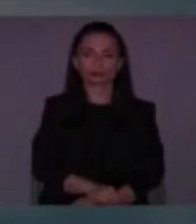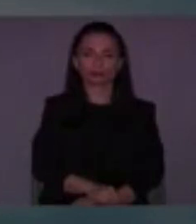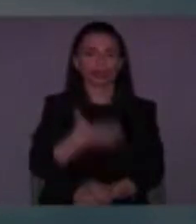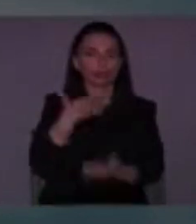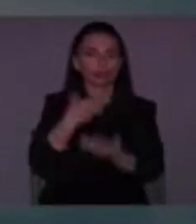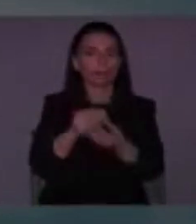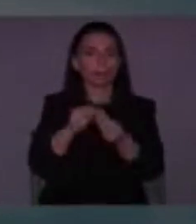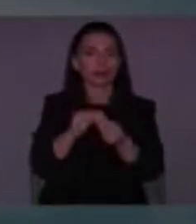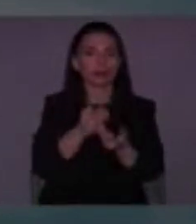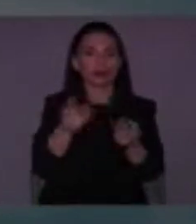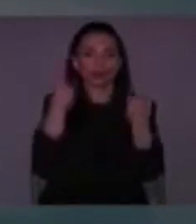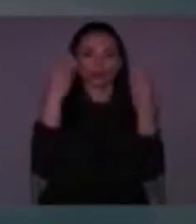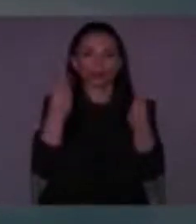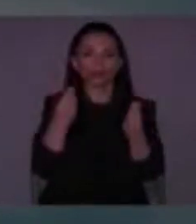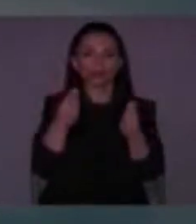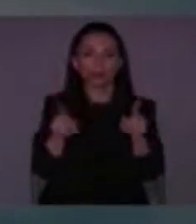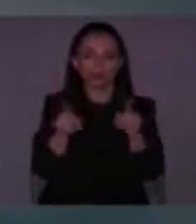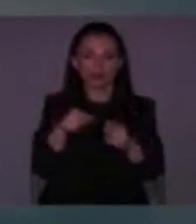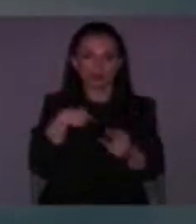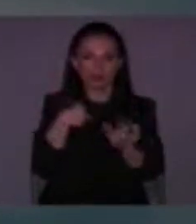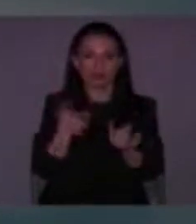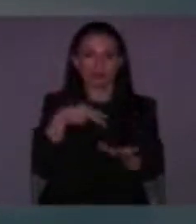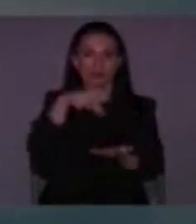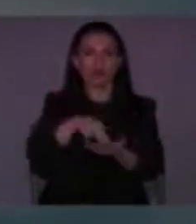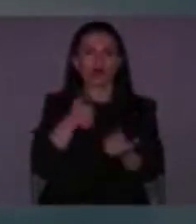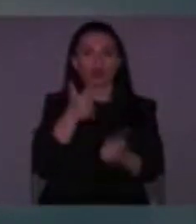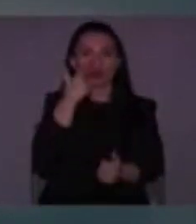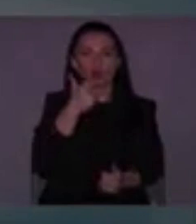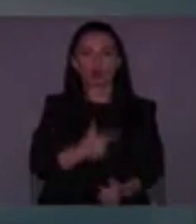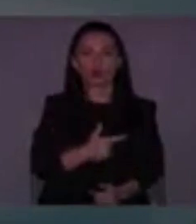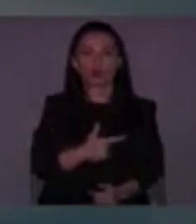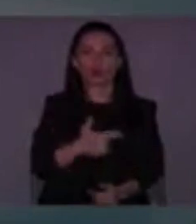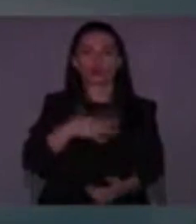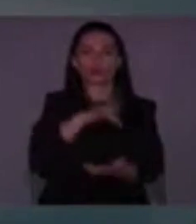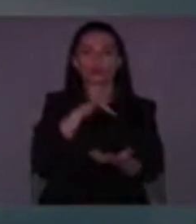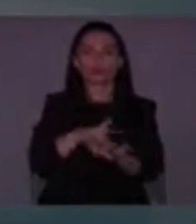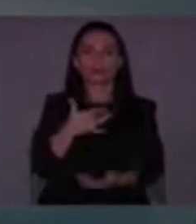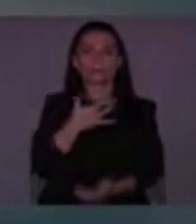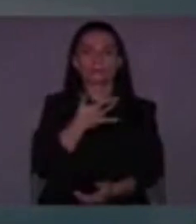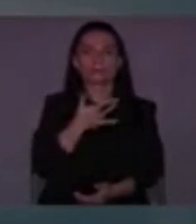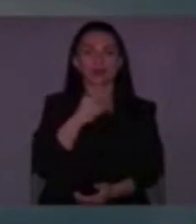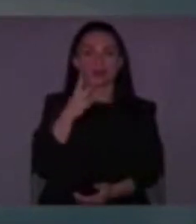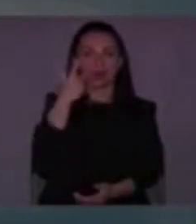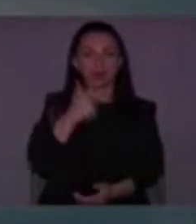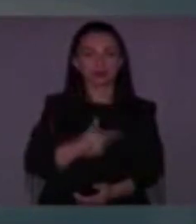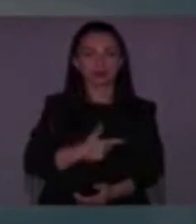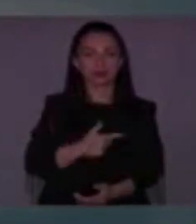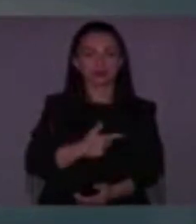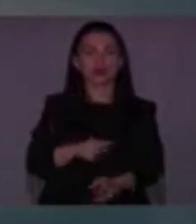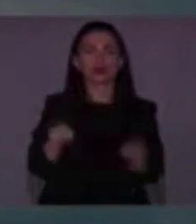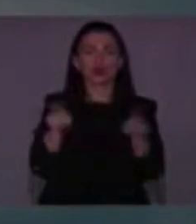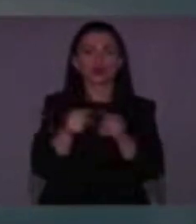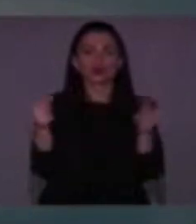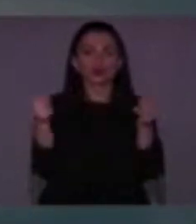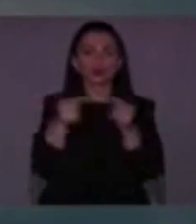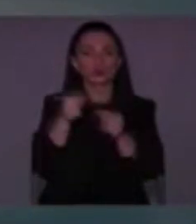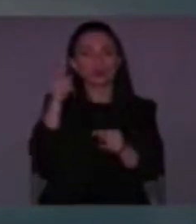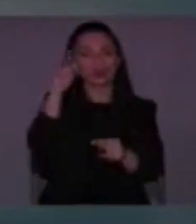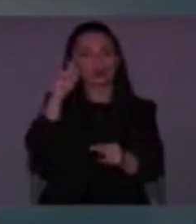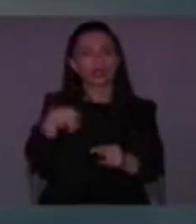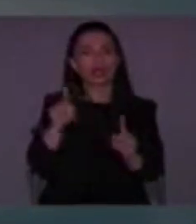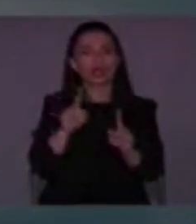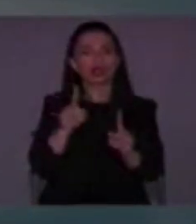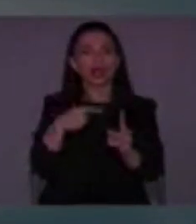ჩემო მეგობრებო, დღეს ისევ დგავარ აქ, როგორც თბილისის მერობის კანდიდატი და ზუსტად ვიცი,